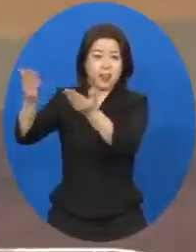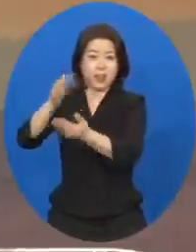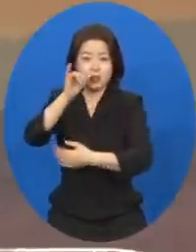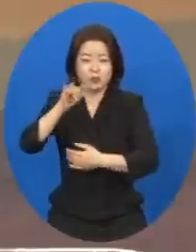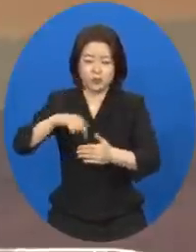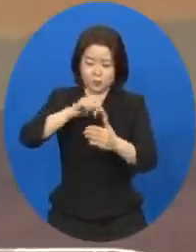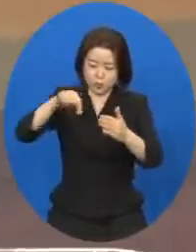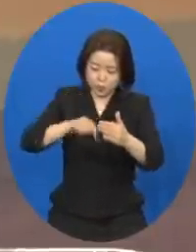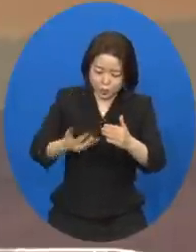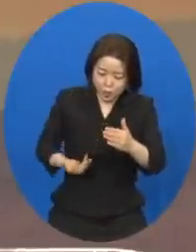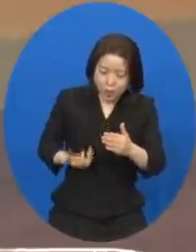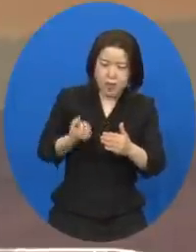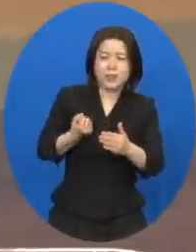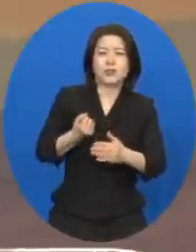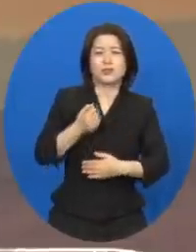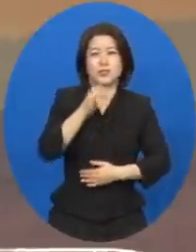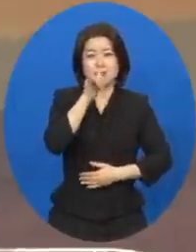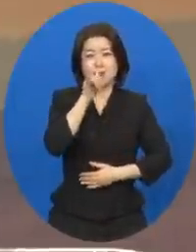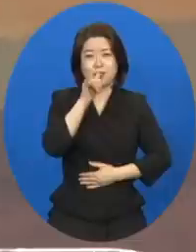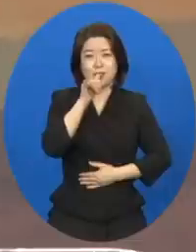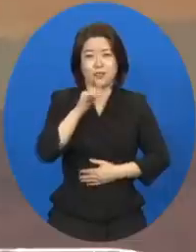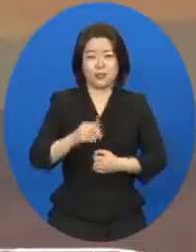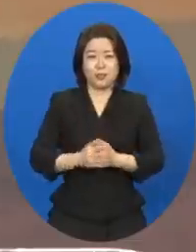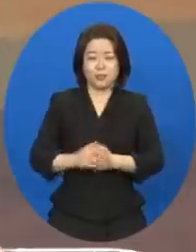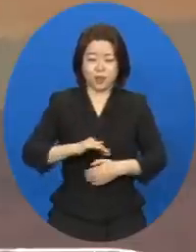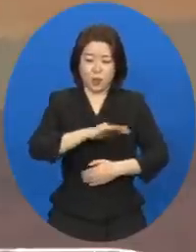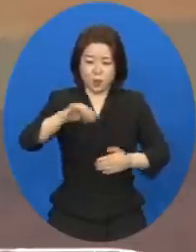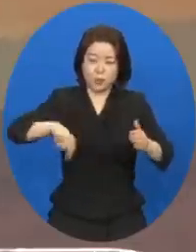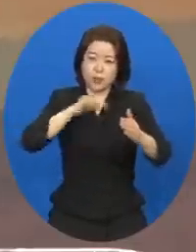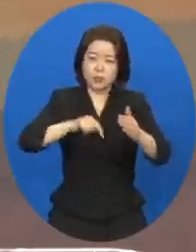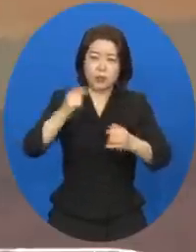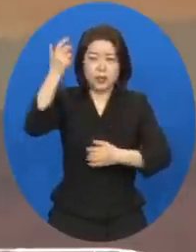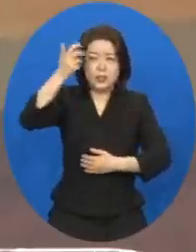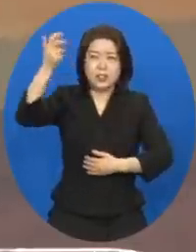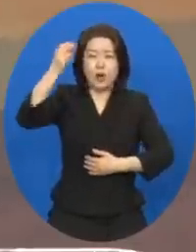우리 속에 있어요. 우리에게는 영이 살아있기 때문에.